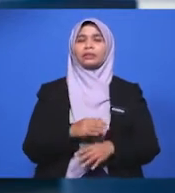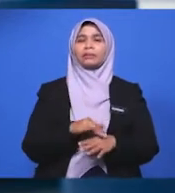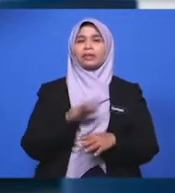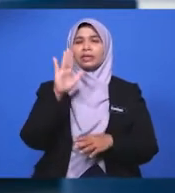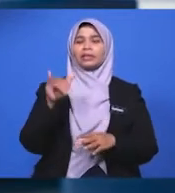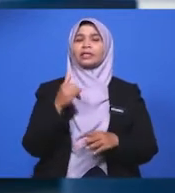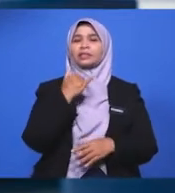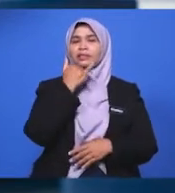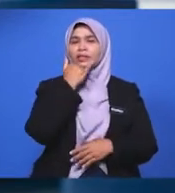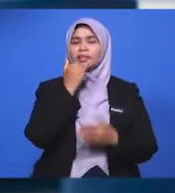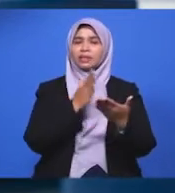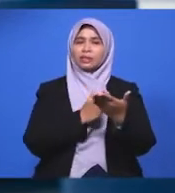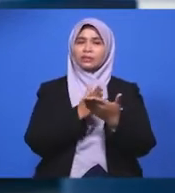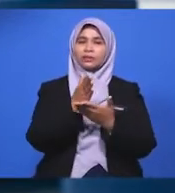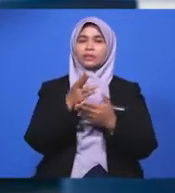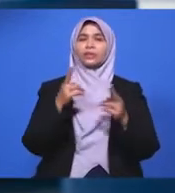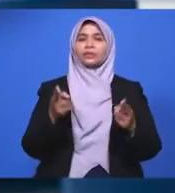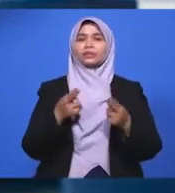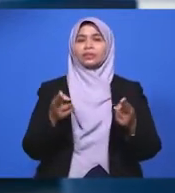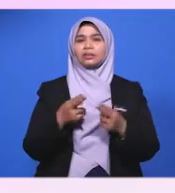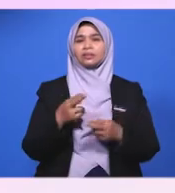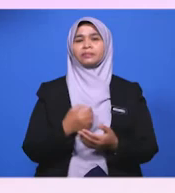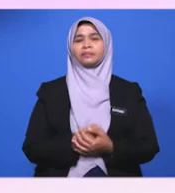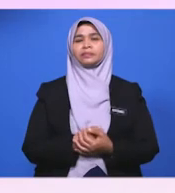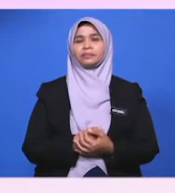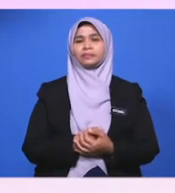yang salah, teruskan usaha, ya murid-murid.